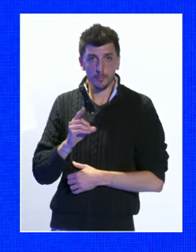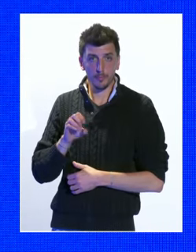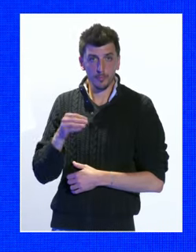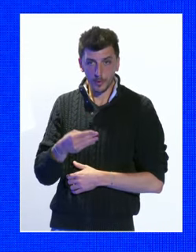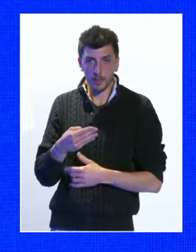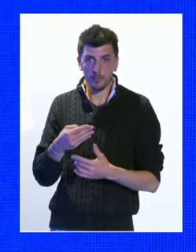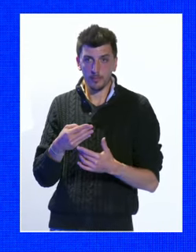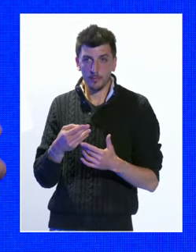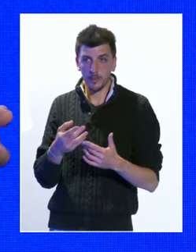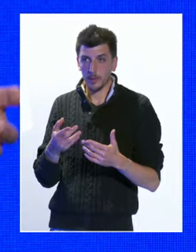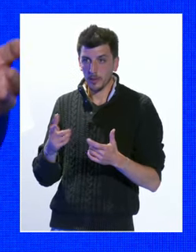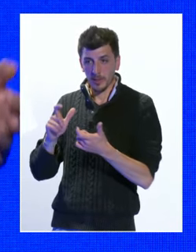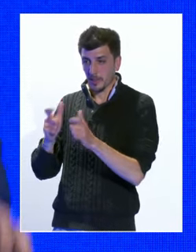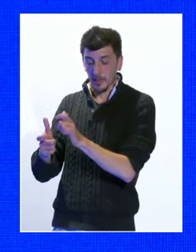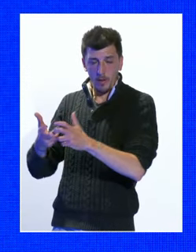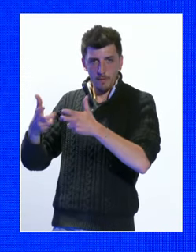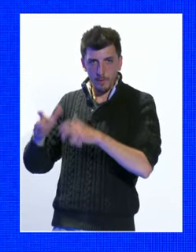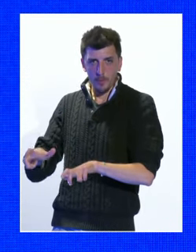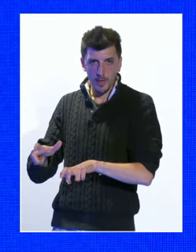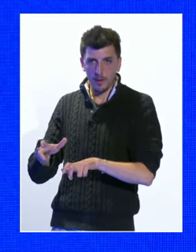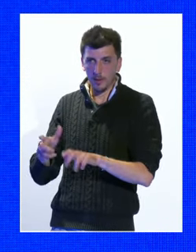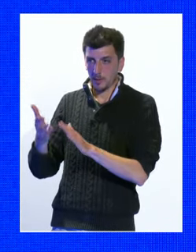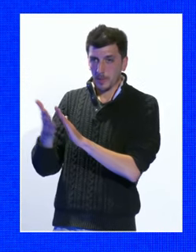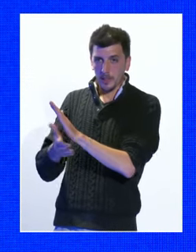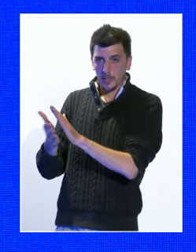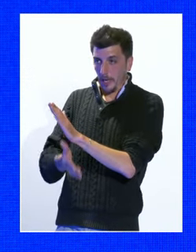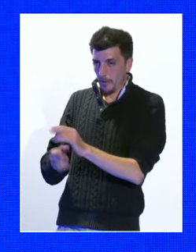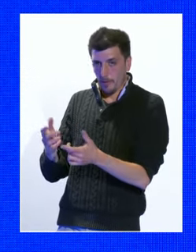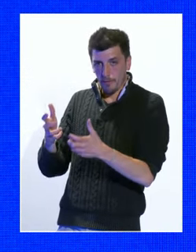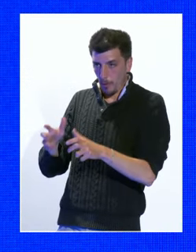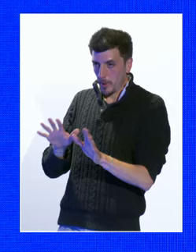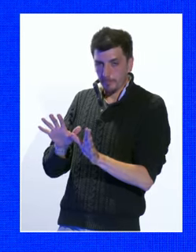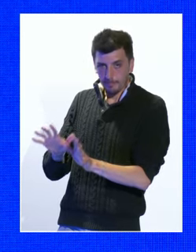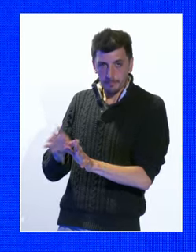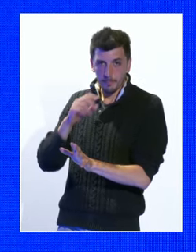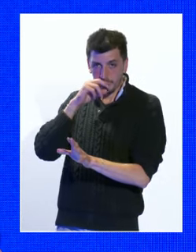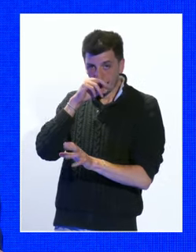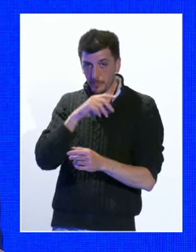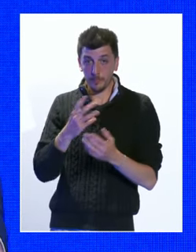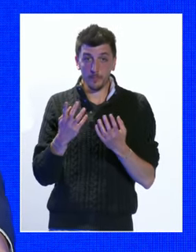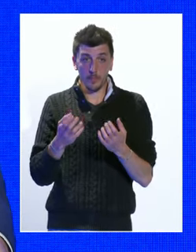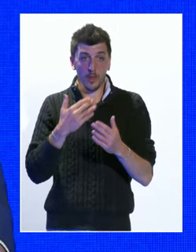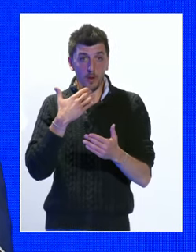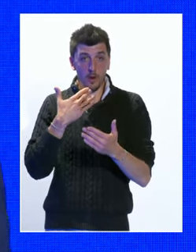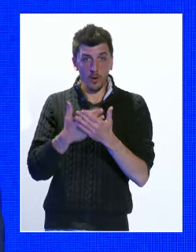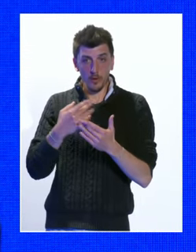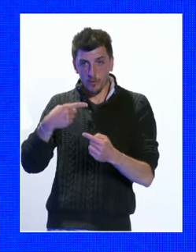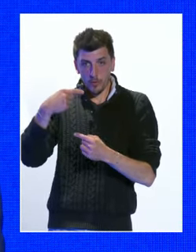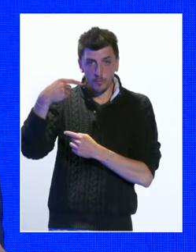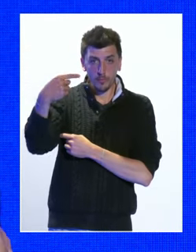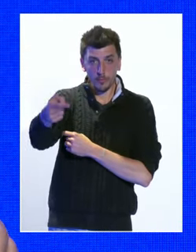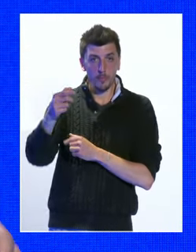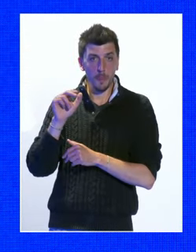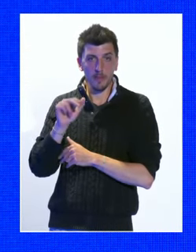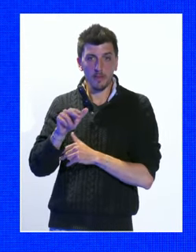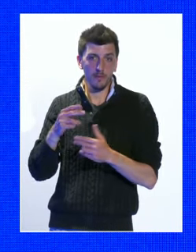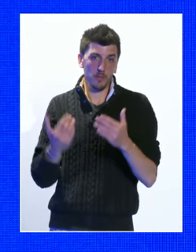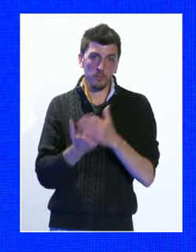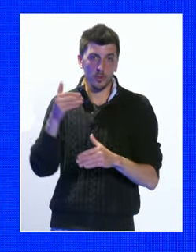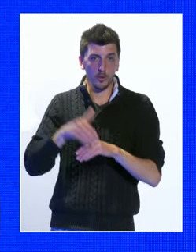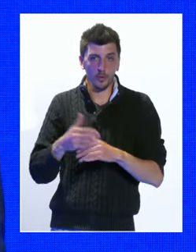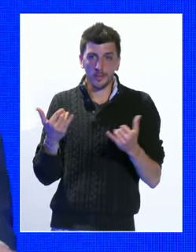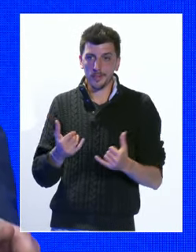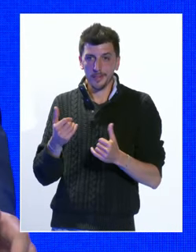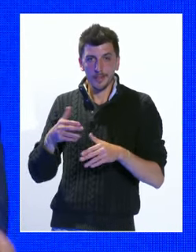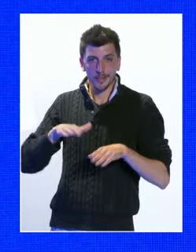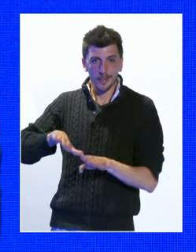l'échec. Nous sommes à notre rendez-vous et ces journées de Guidel auront permis de mesurer la solidarité